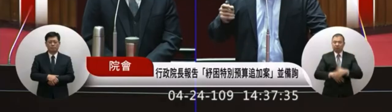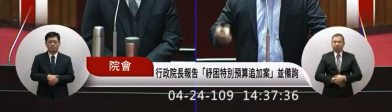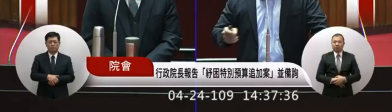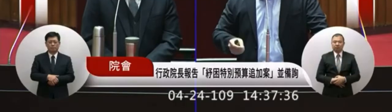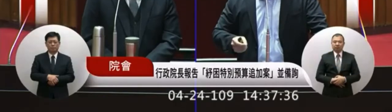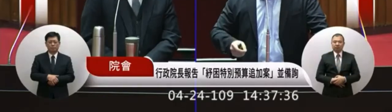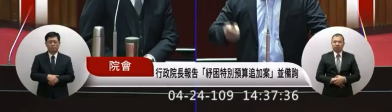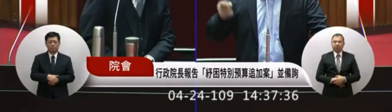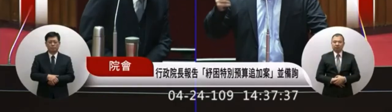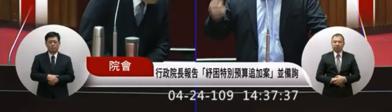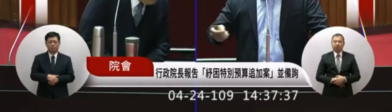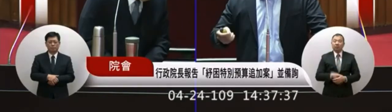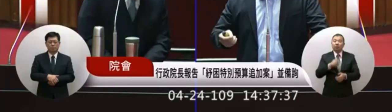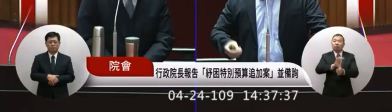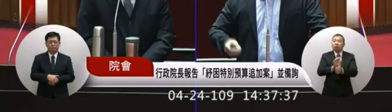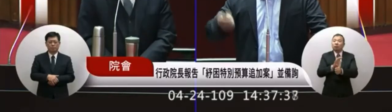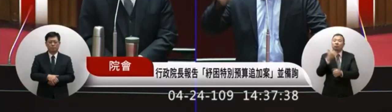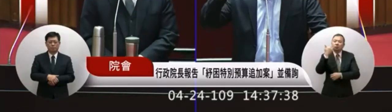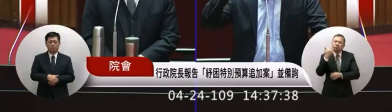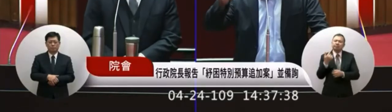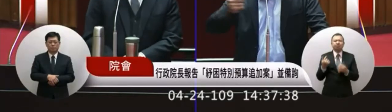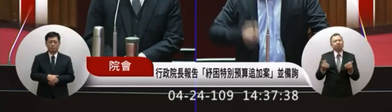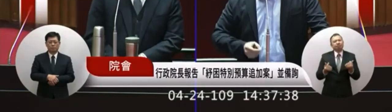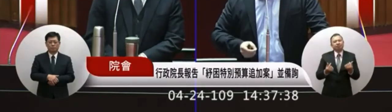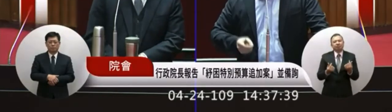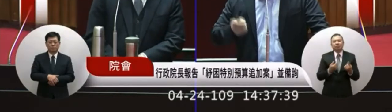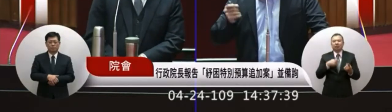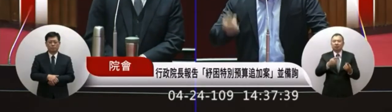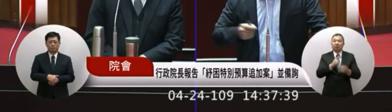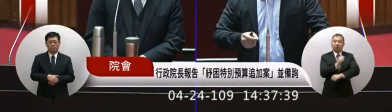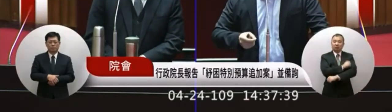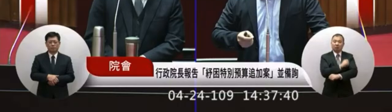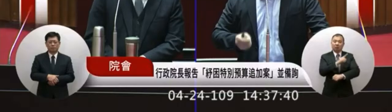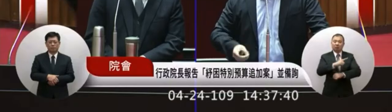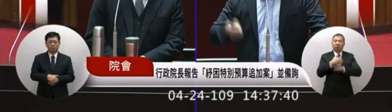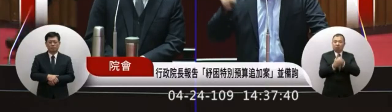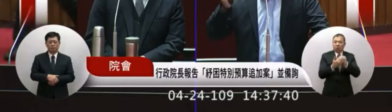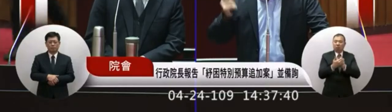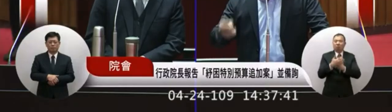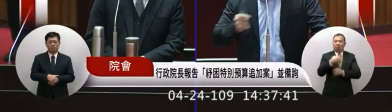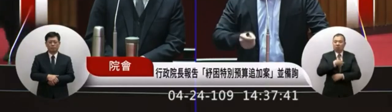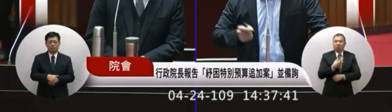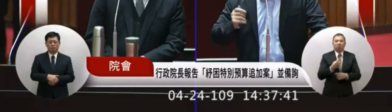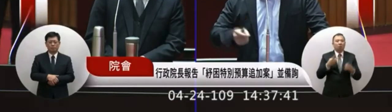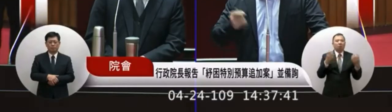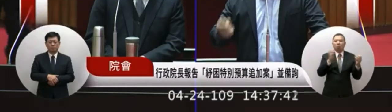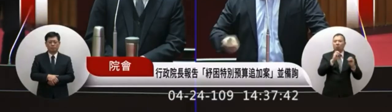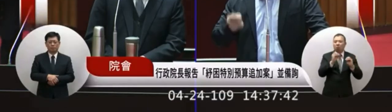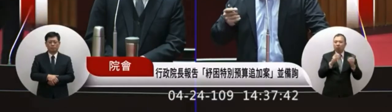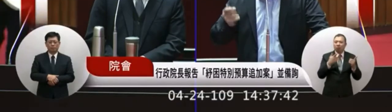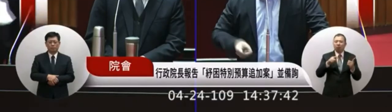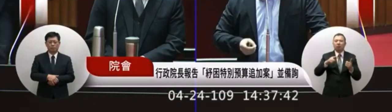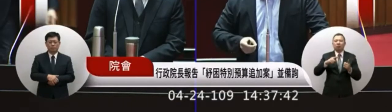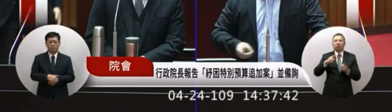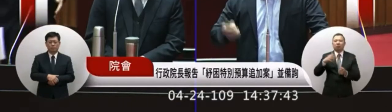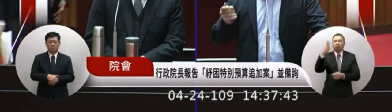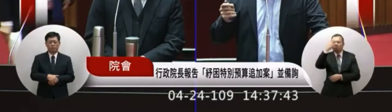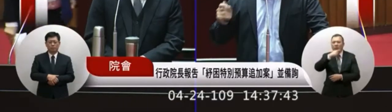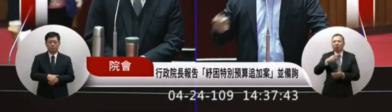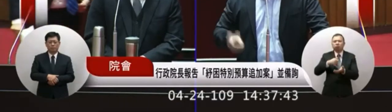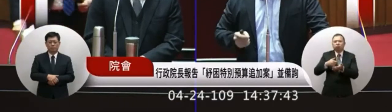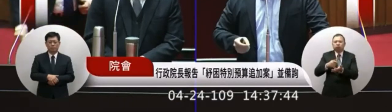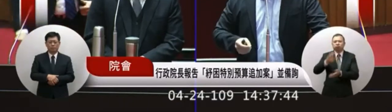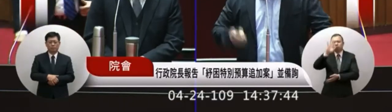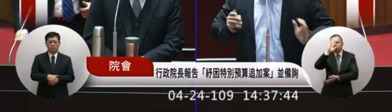讲真正吼，可比讲这个无劳保的劳工吼，也是讲真正这老弱病残这部分。但